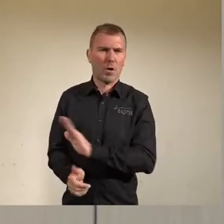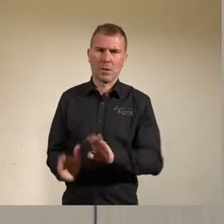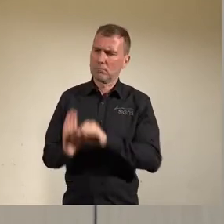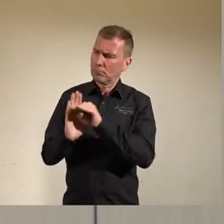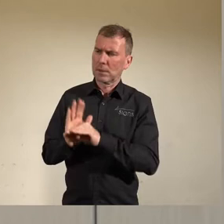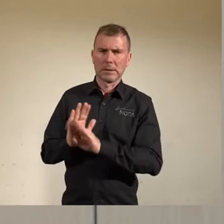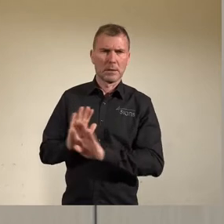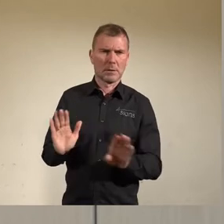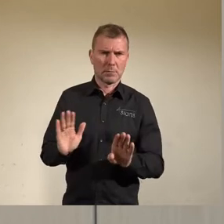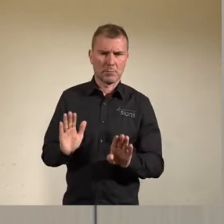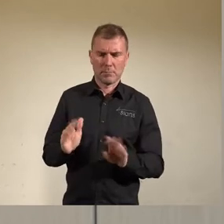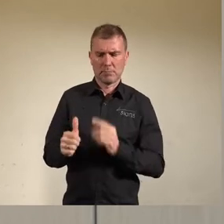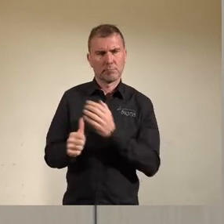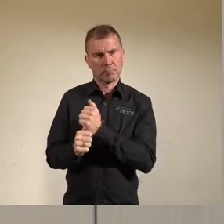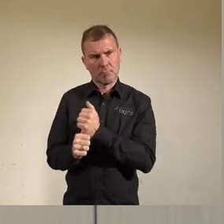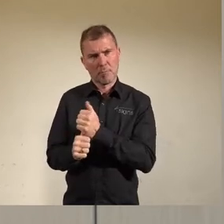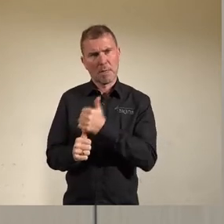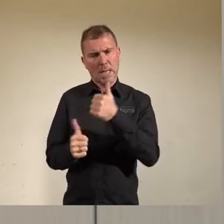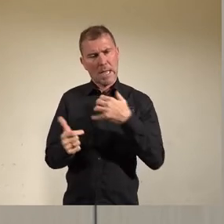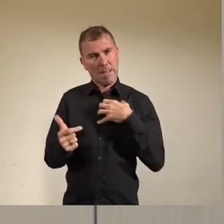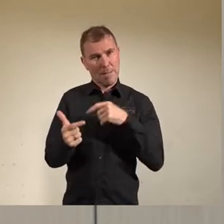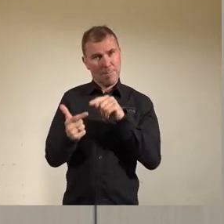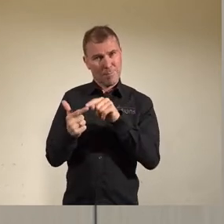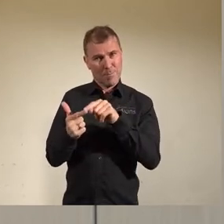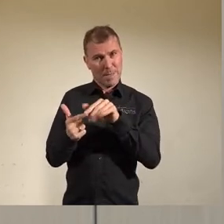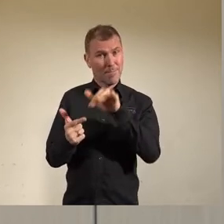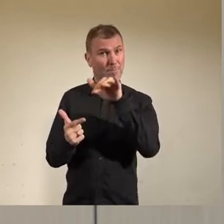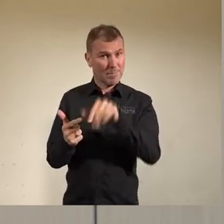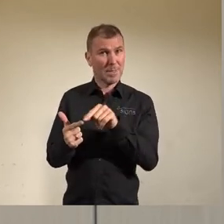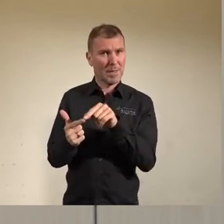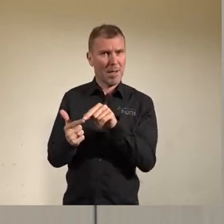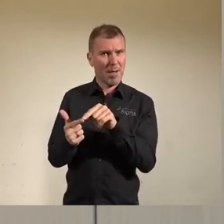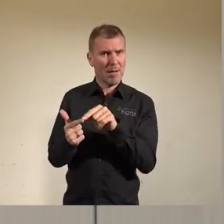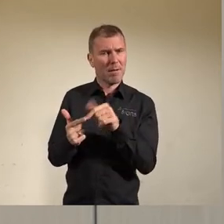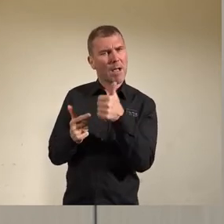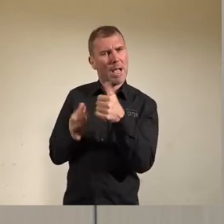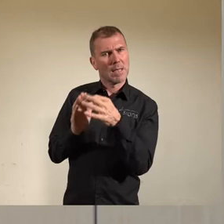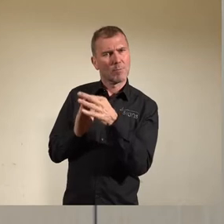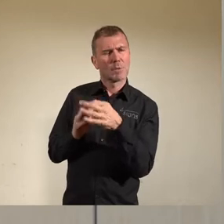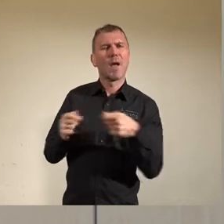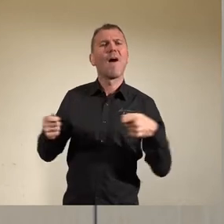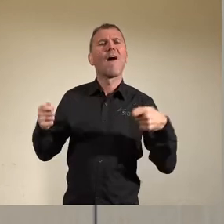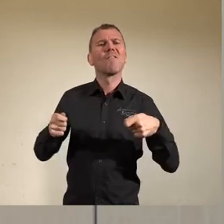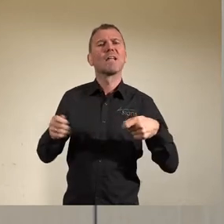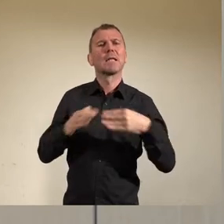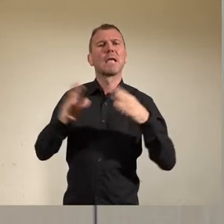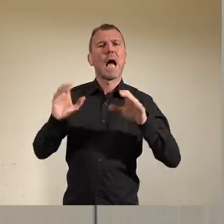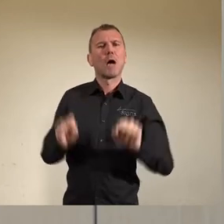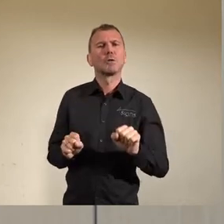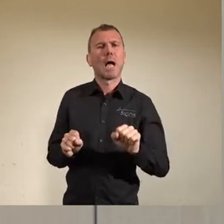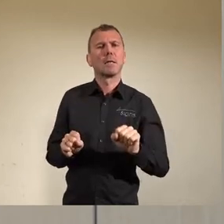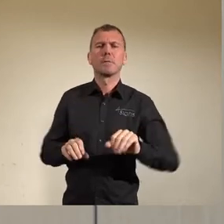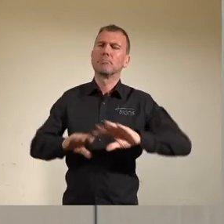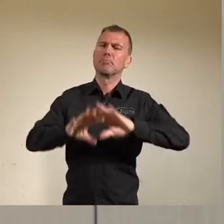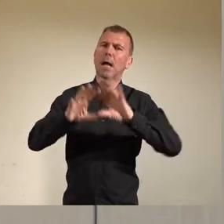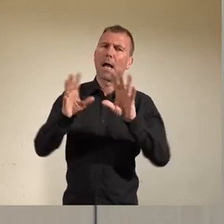und ein Problem an einer Stelle haben, nämlich dass der Finanzhaushalt